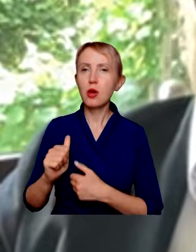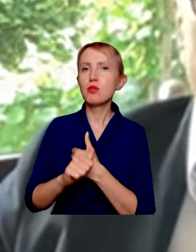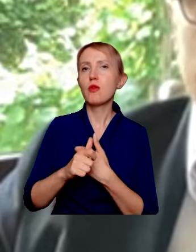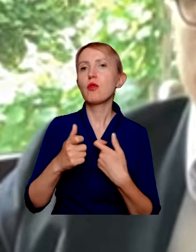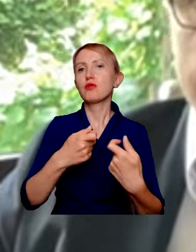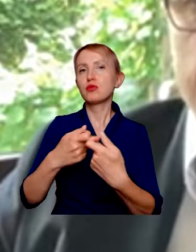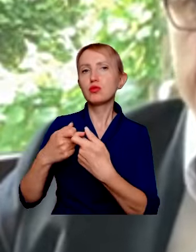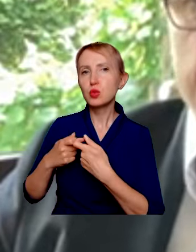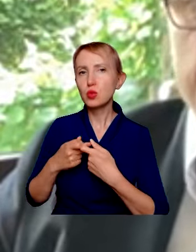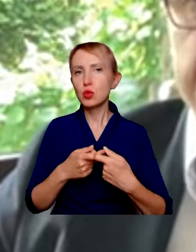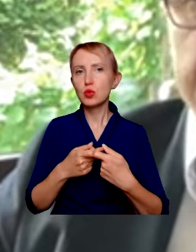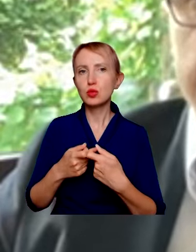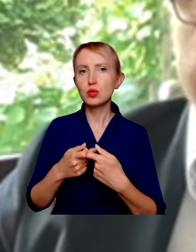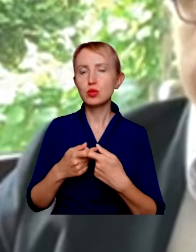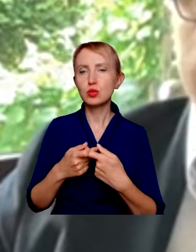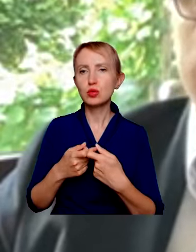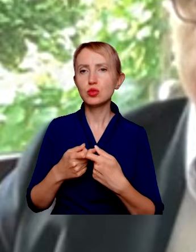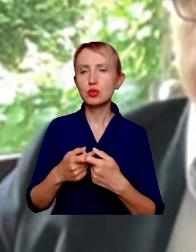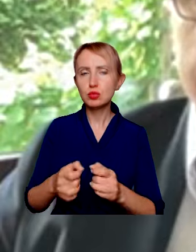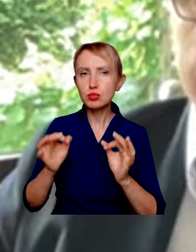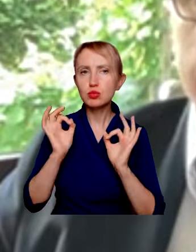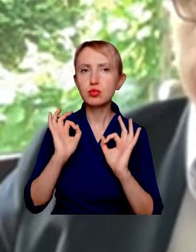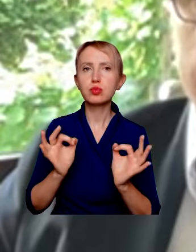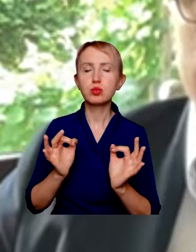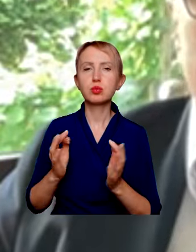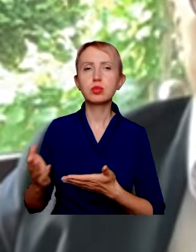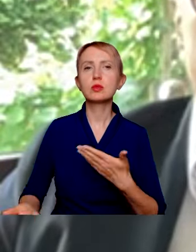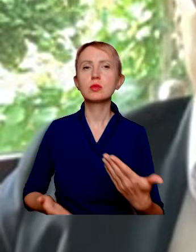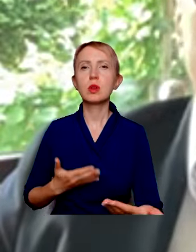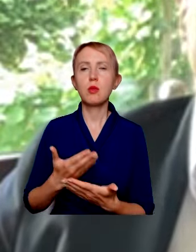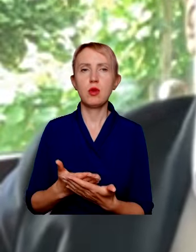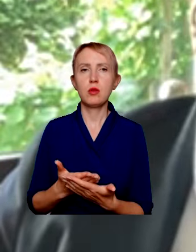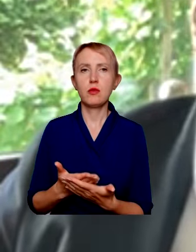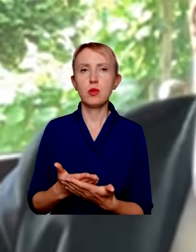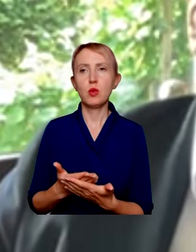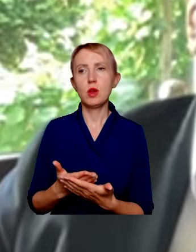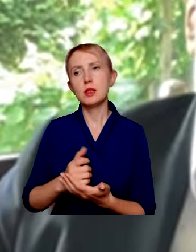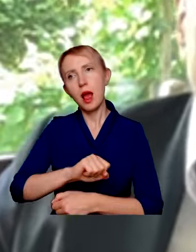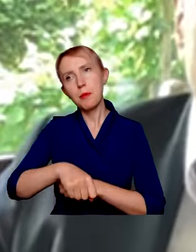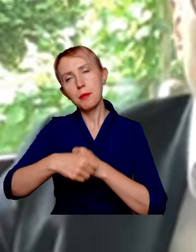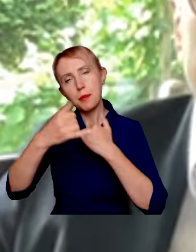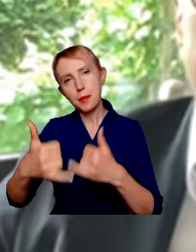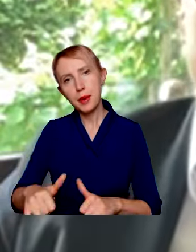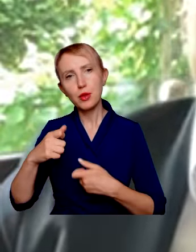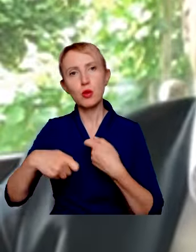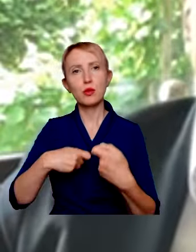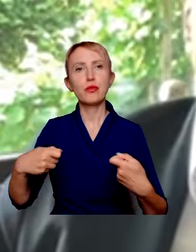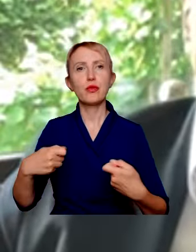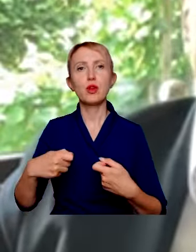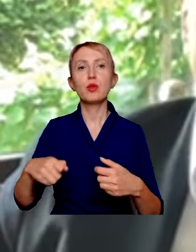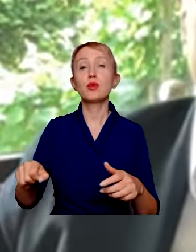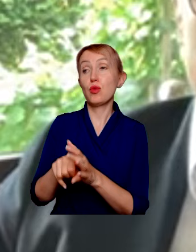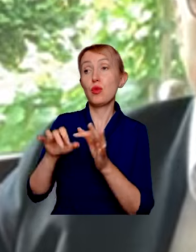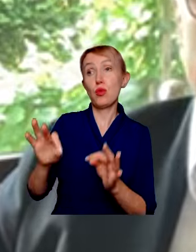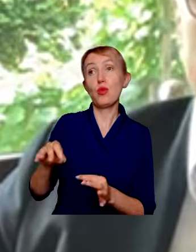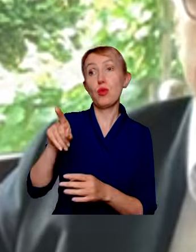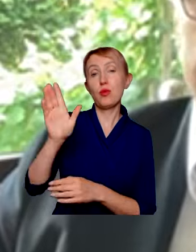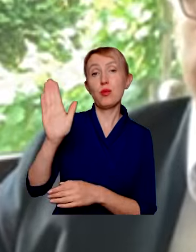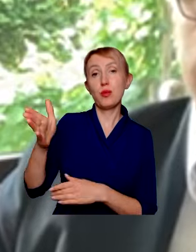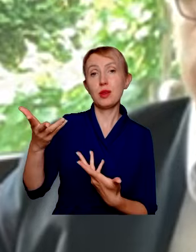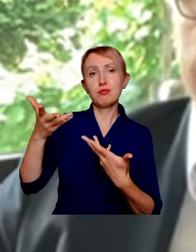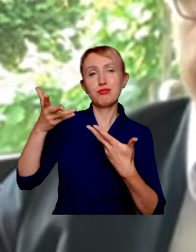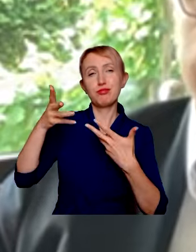a żeby ewentualnie konstruktywnie zaproponować coś alternatywnego do tego, co się niewątpliwie będzie rozsypywać